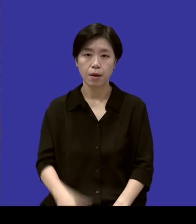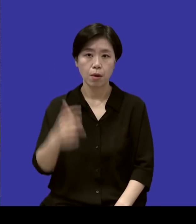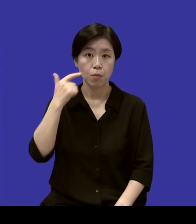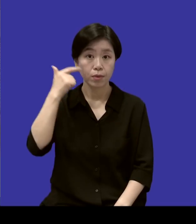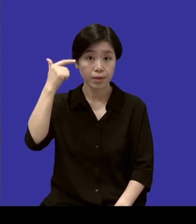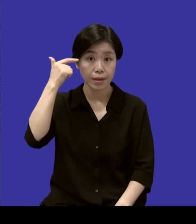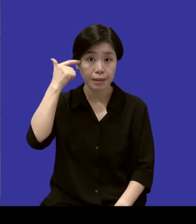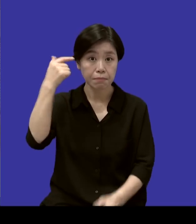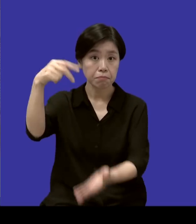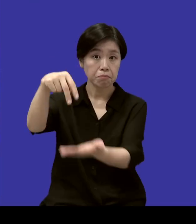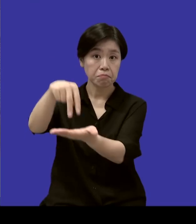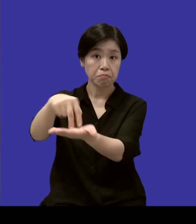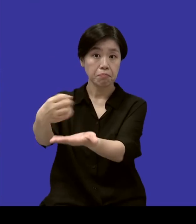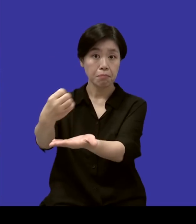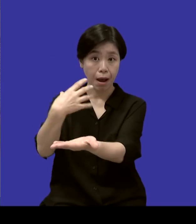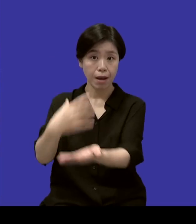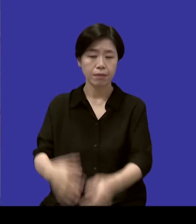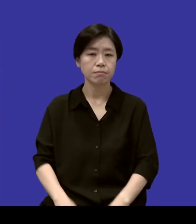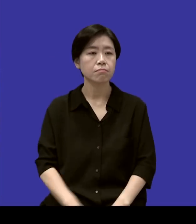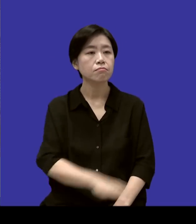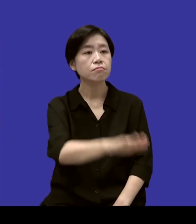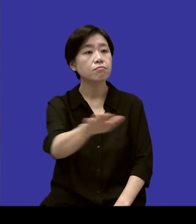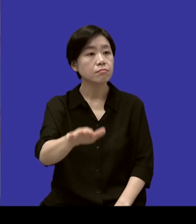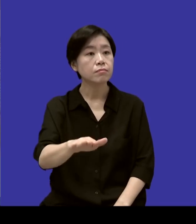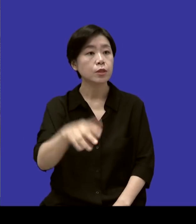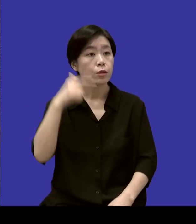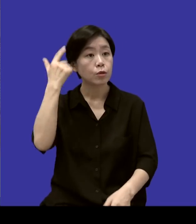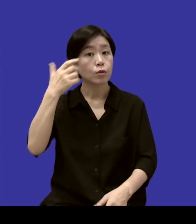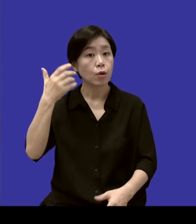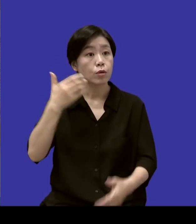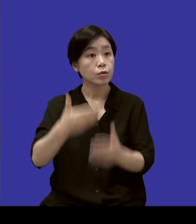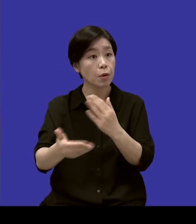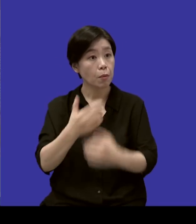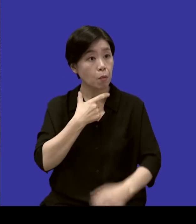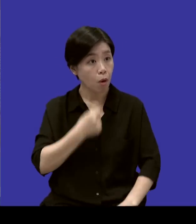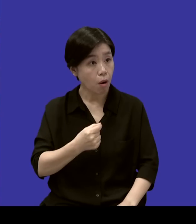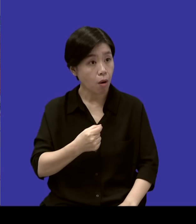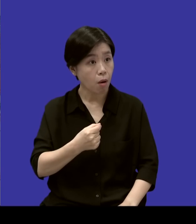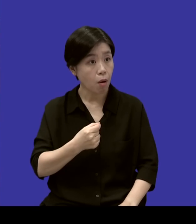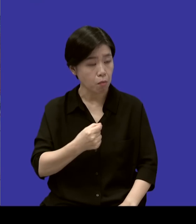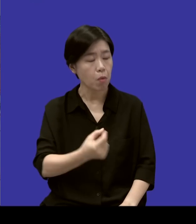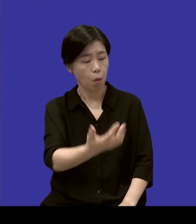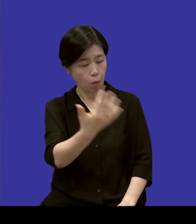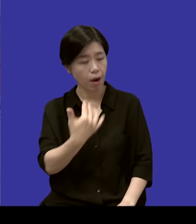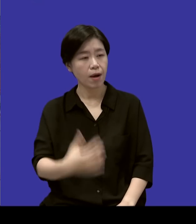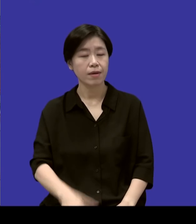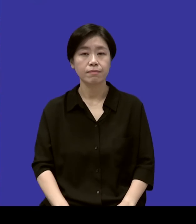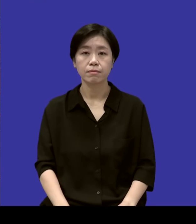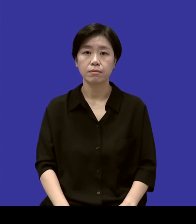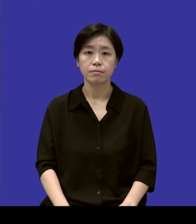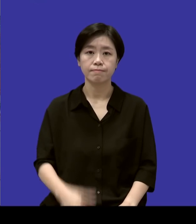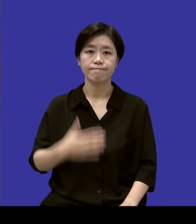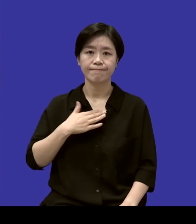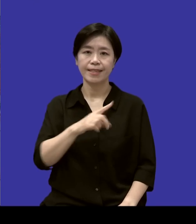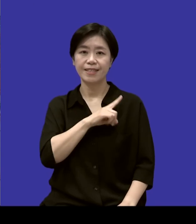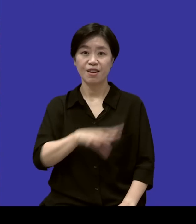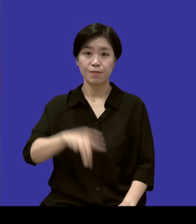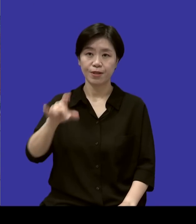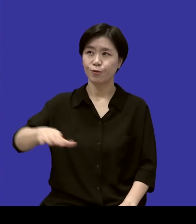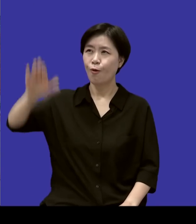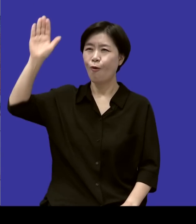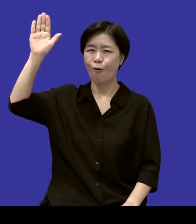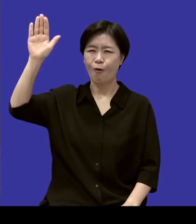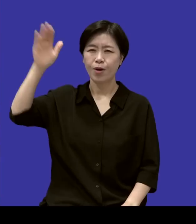갑자기 예. 그러시는 거예요. 성령을 체험하기를 원하시는 분들은 나오세요. 이러는 거예요. 네네. 제일 먼저 손을 들고 나갔어요.